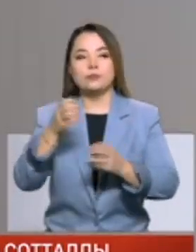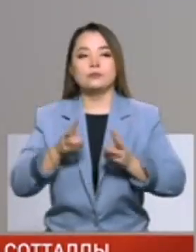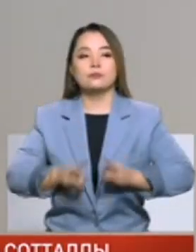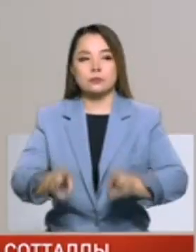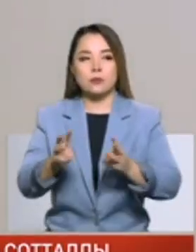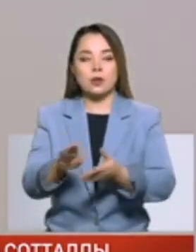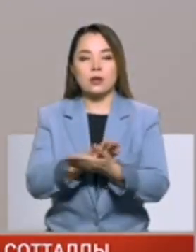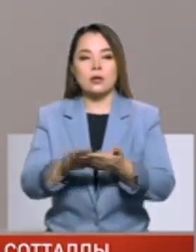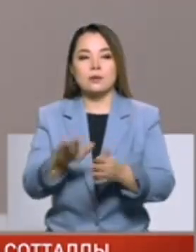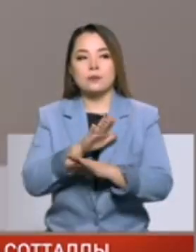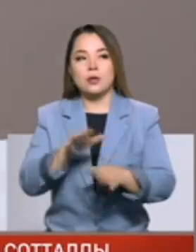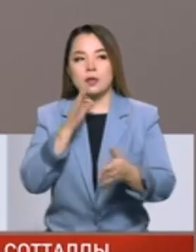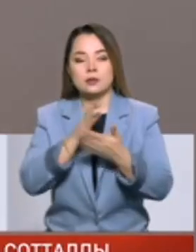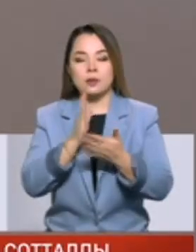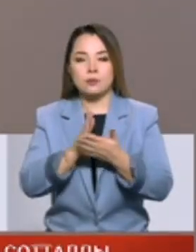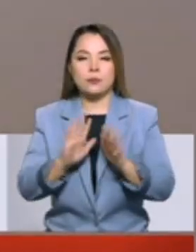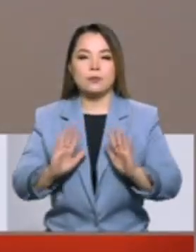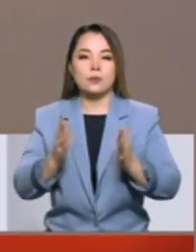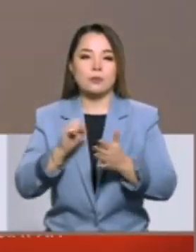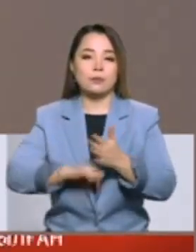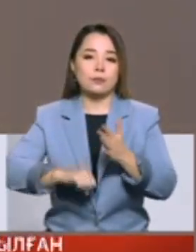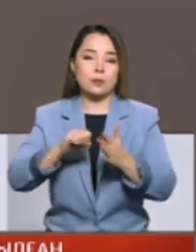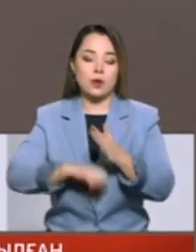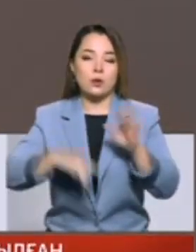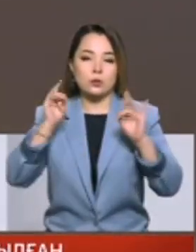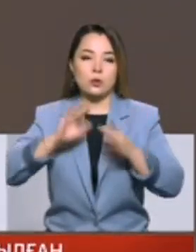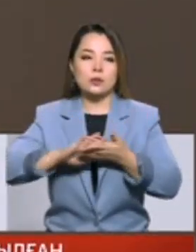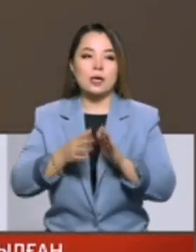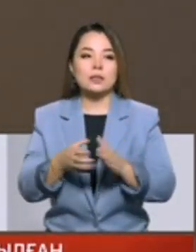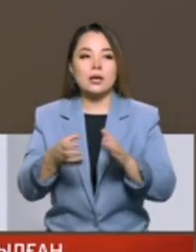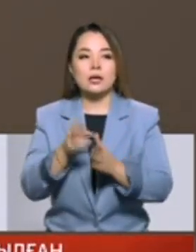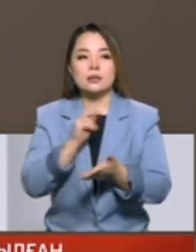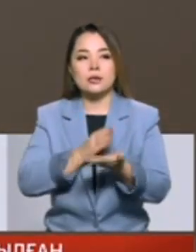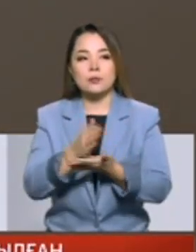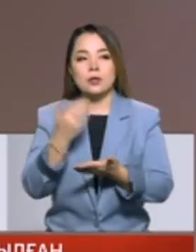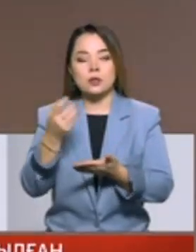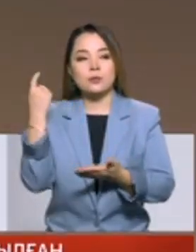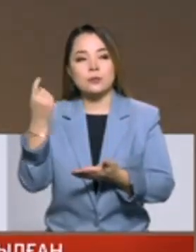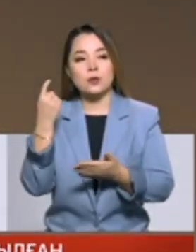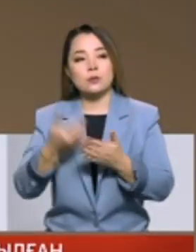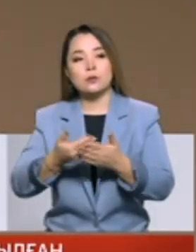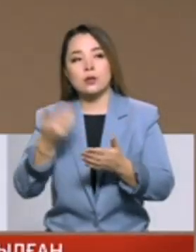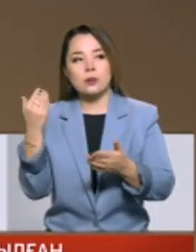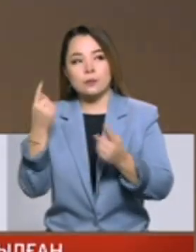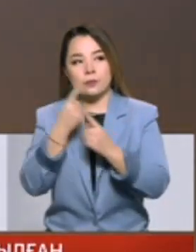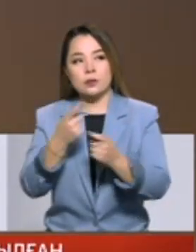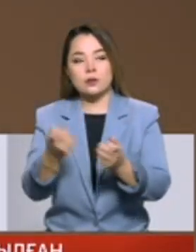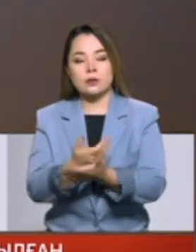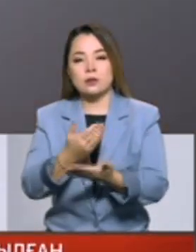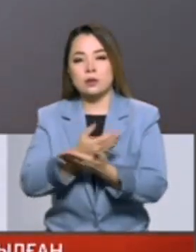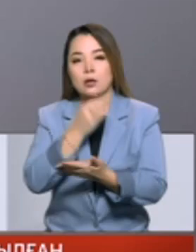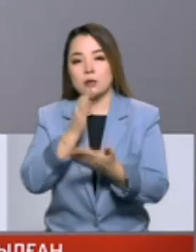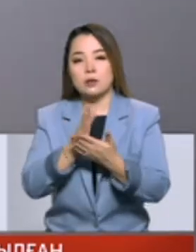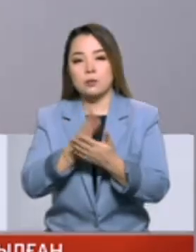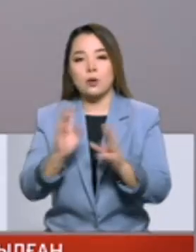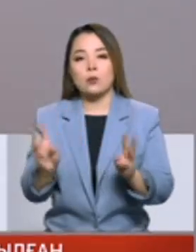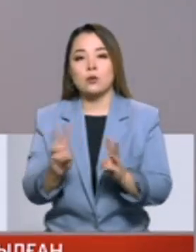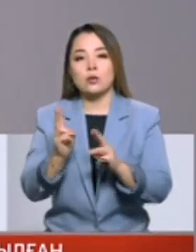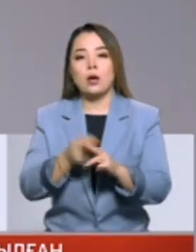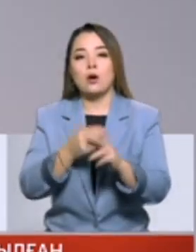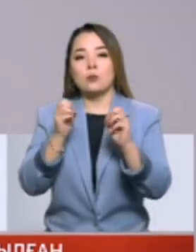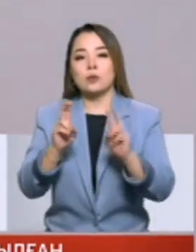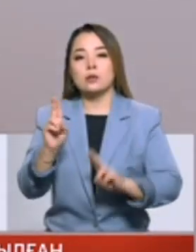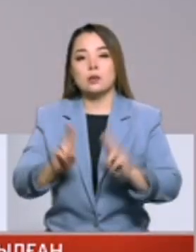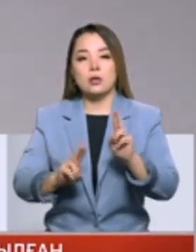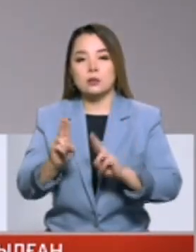тазаланбағаннан орын алып отыр дейді мамандар. Төтенше жағдай қызметкерлері үй иесіне бұған дейін бірнеше рет ескерту беріп, өрт қауіпсіздігі